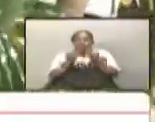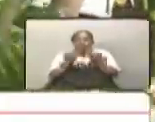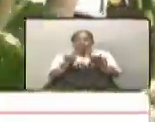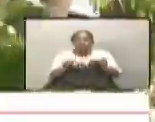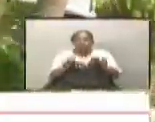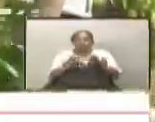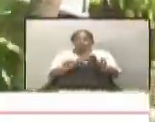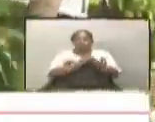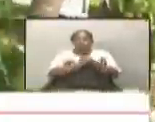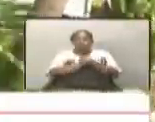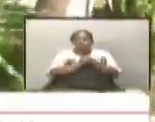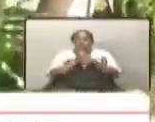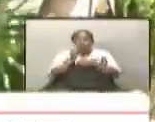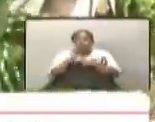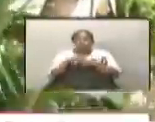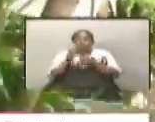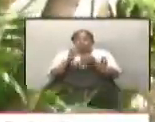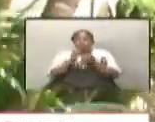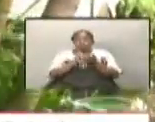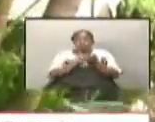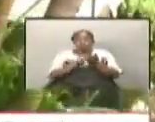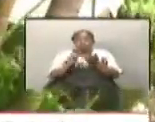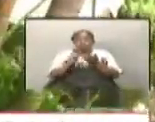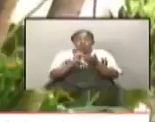eyagala nyunti awandike